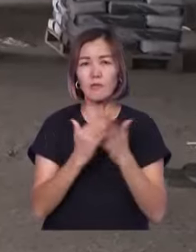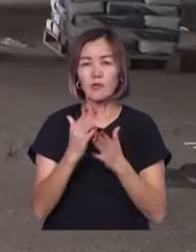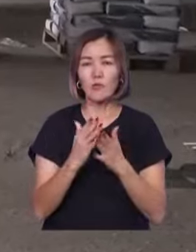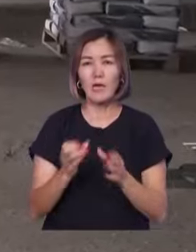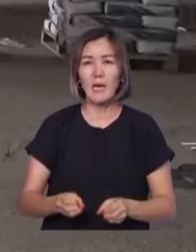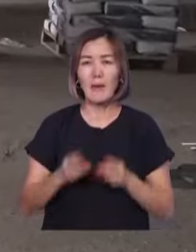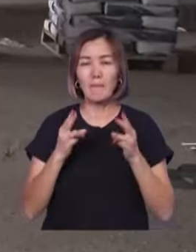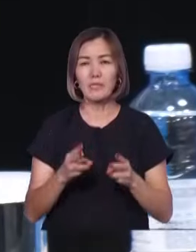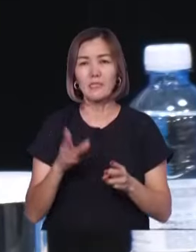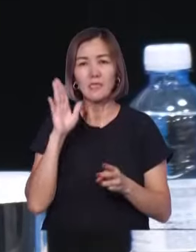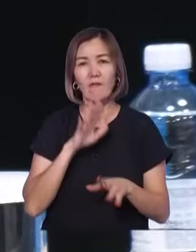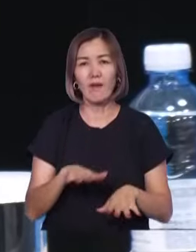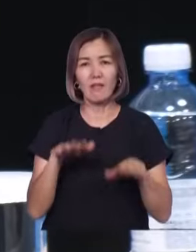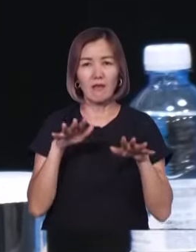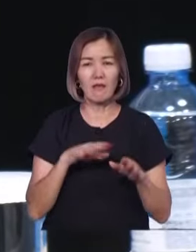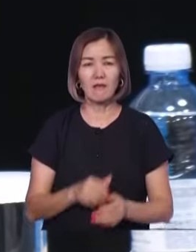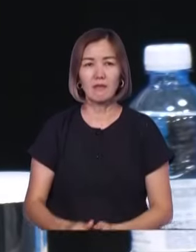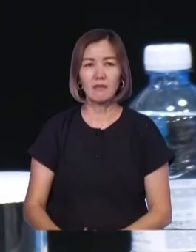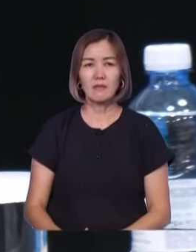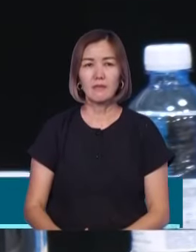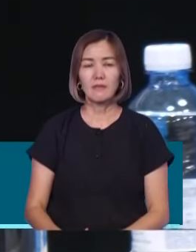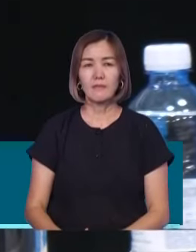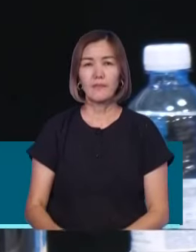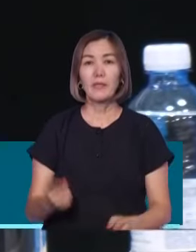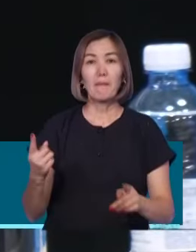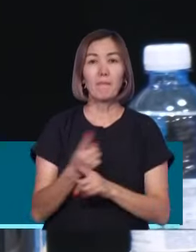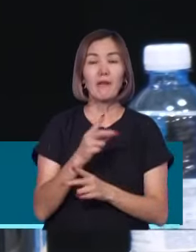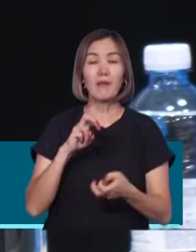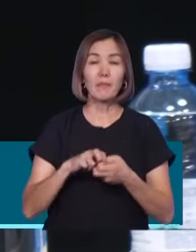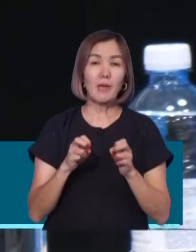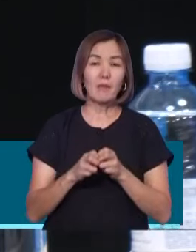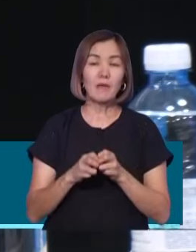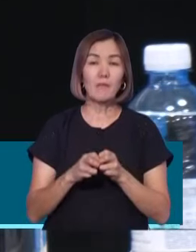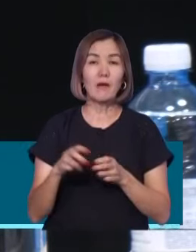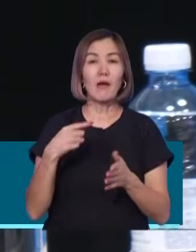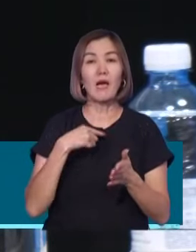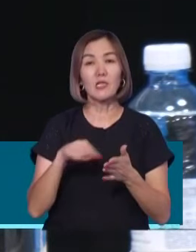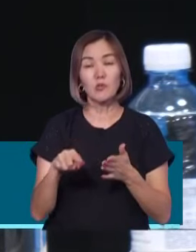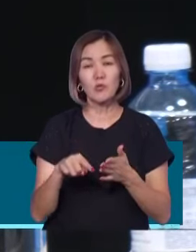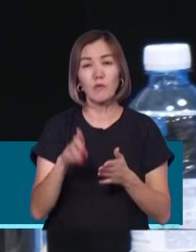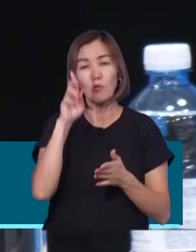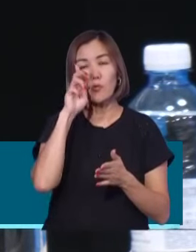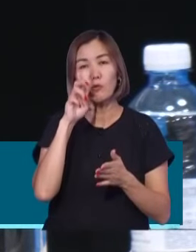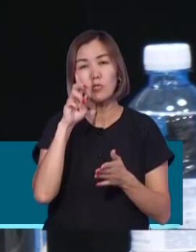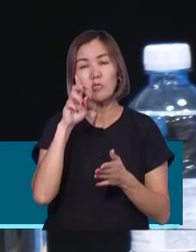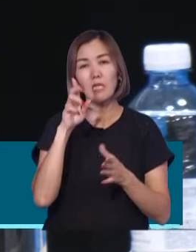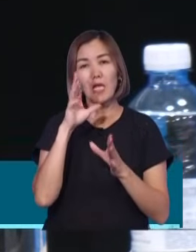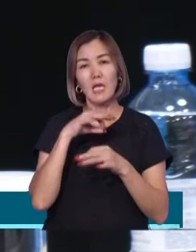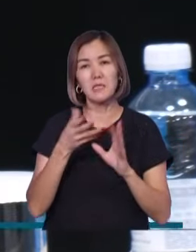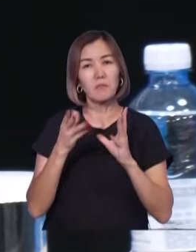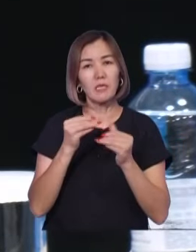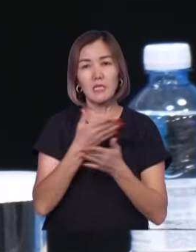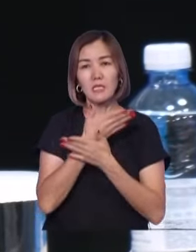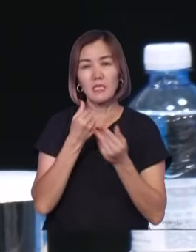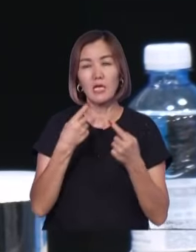подъёма воды первая проблема - это отсутствие заключения государственной экспертизы и